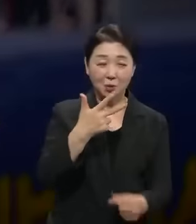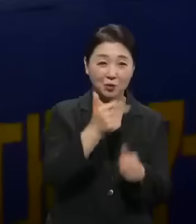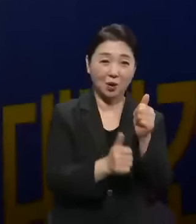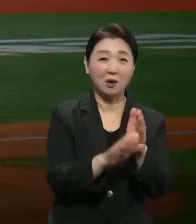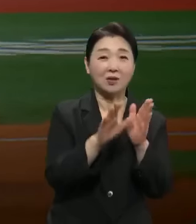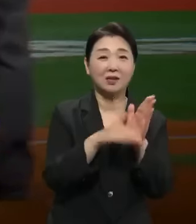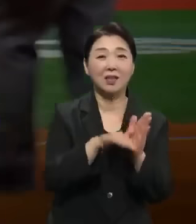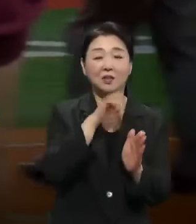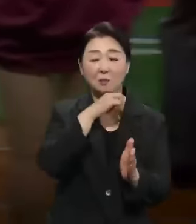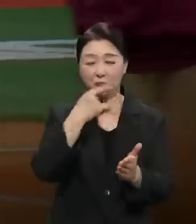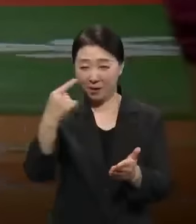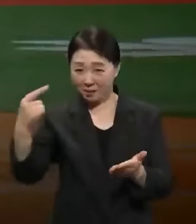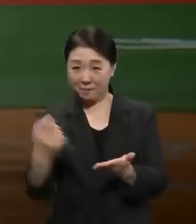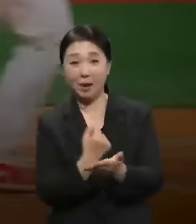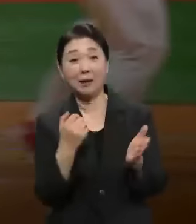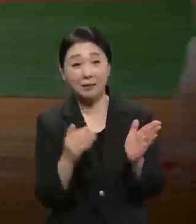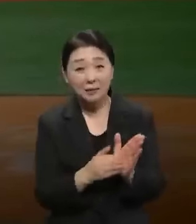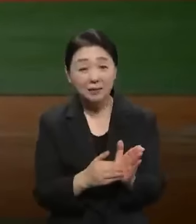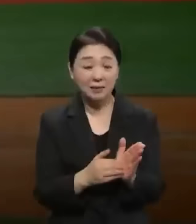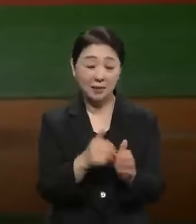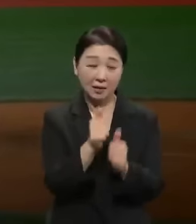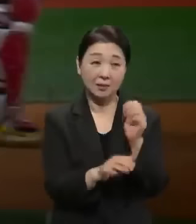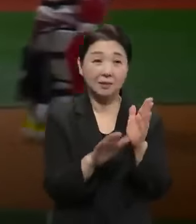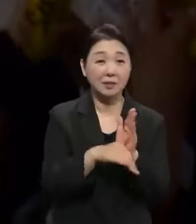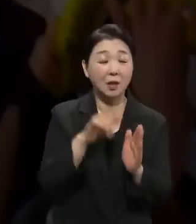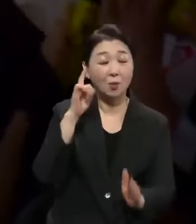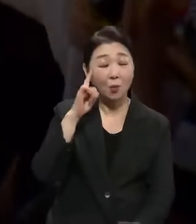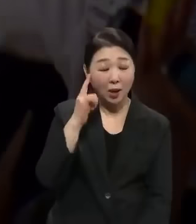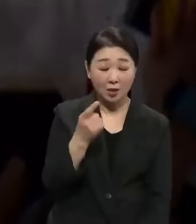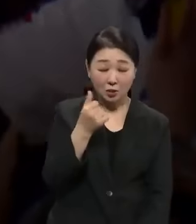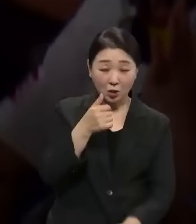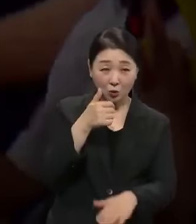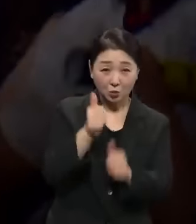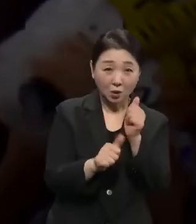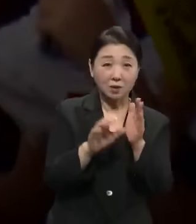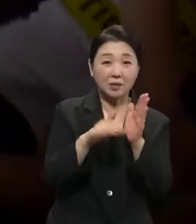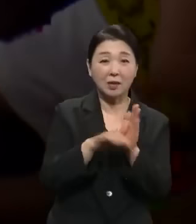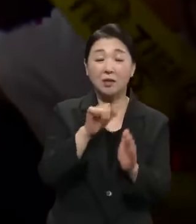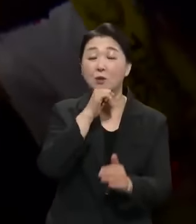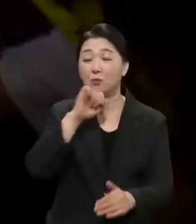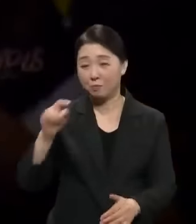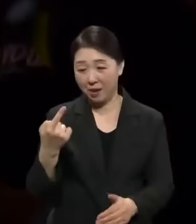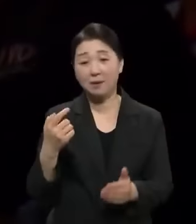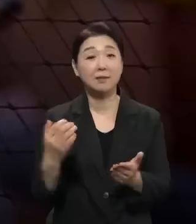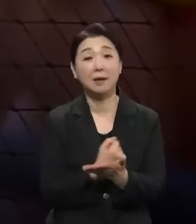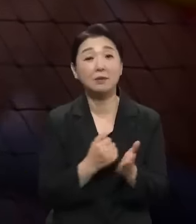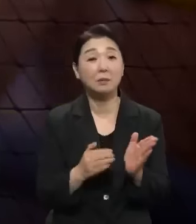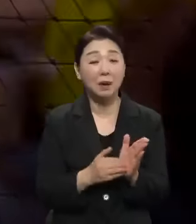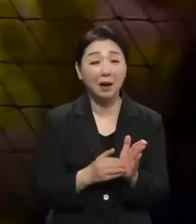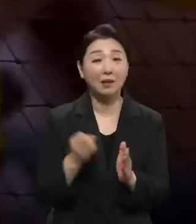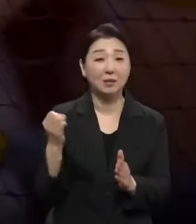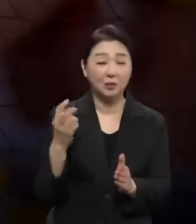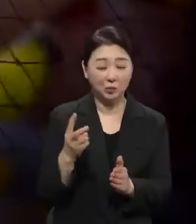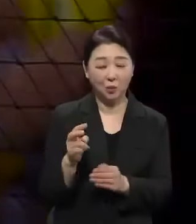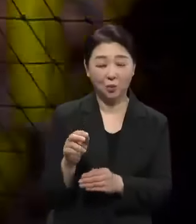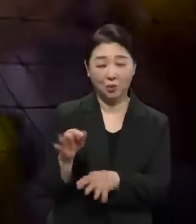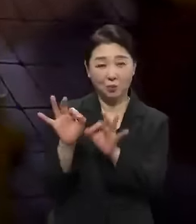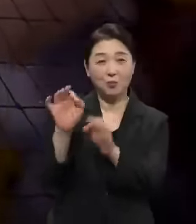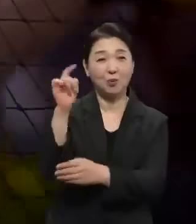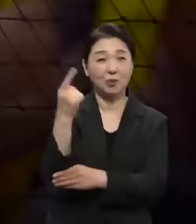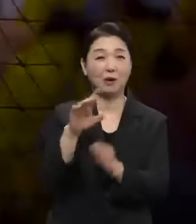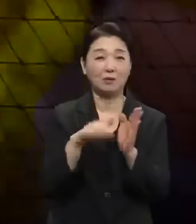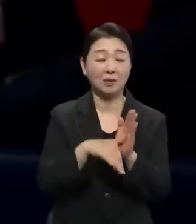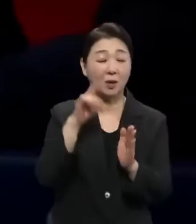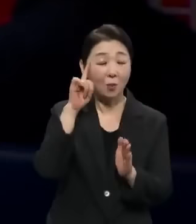100득점을 돌파했습니다. 한 시즌 최소 경기 100득점 기록을 새로 쓴 건데요. 동시에 프로야구 통산 한